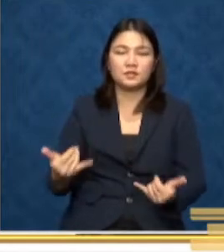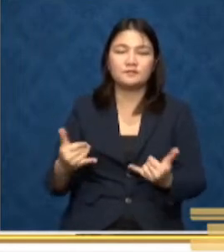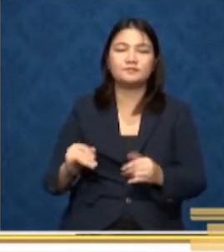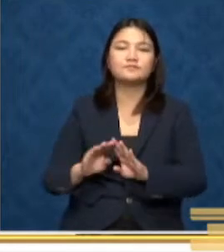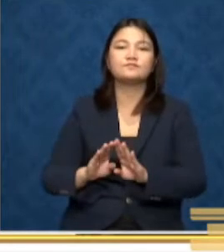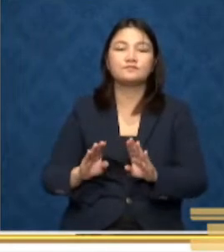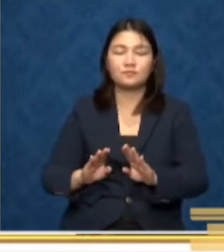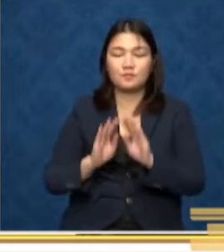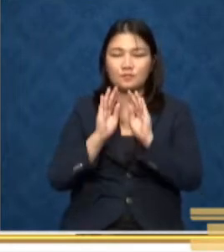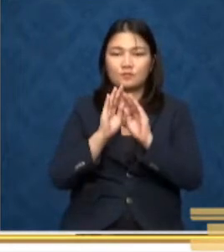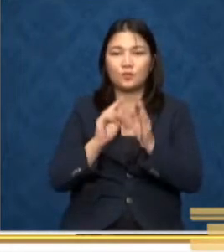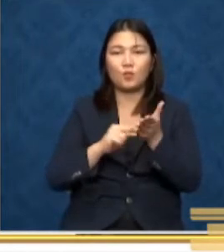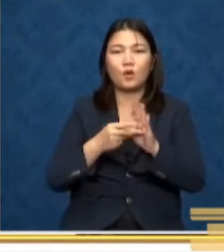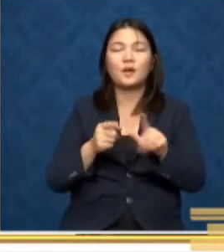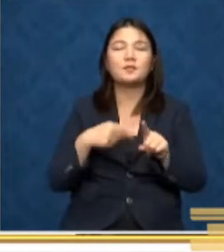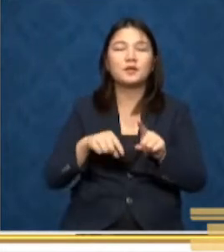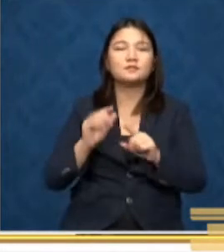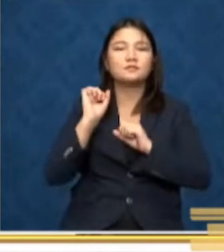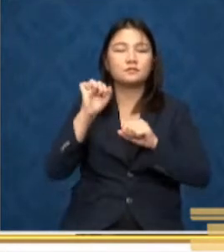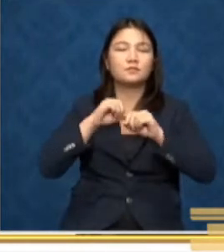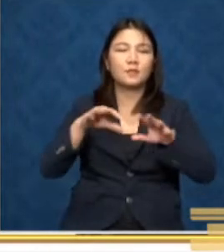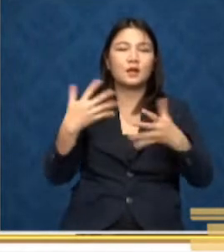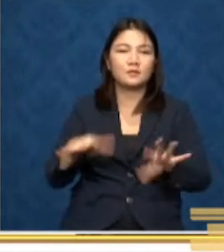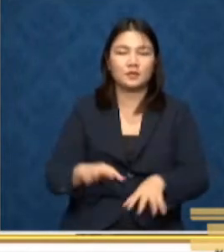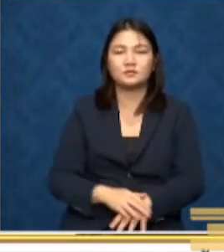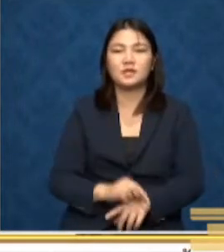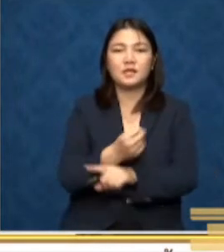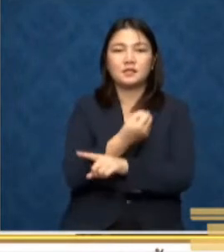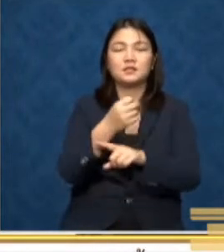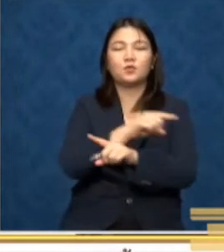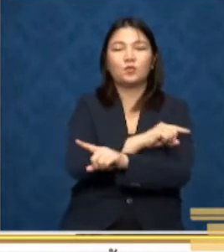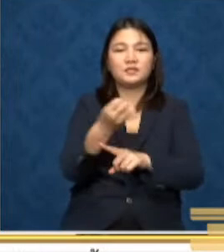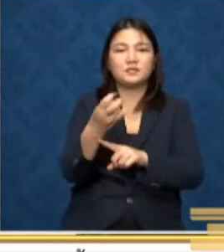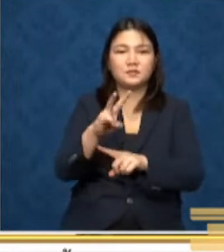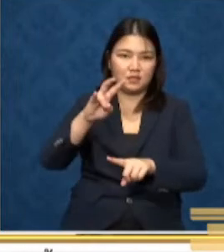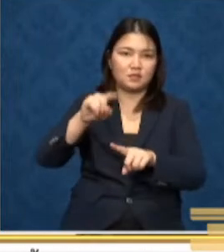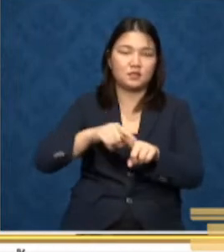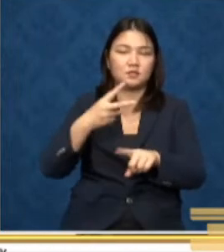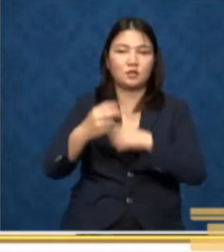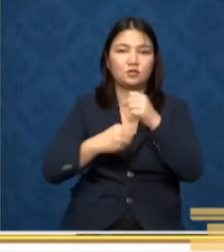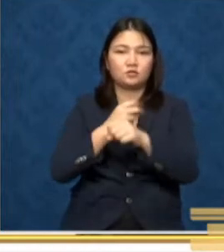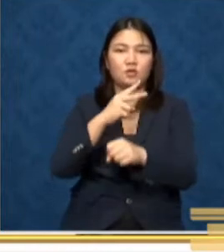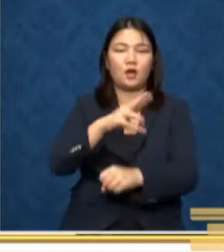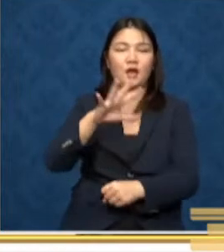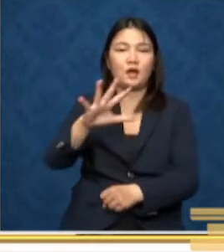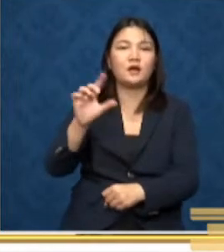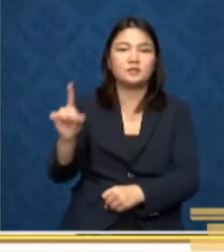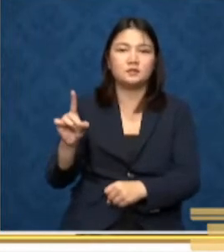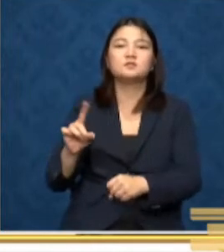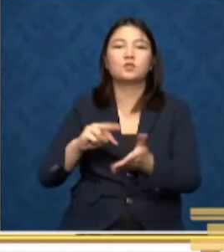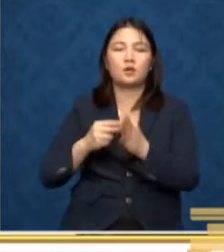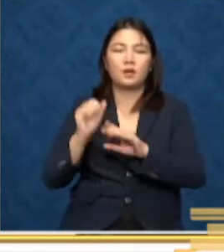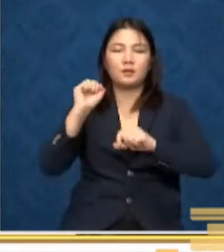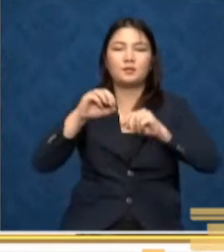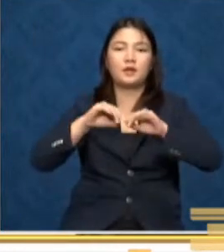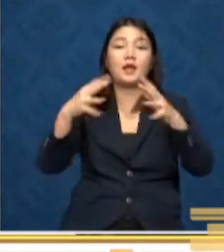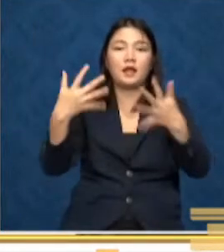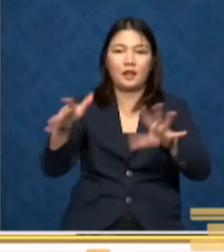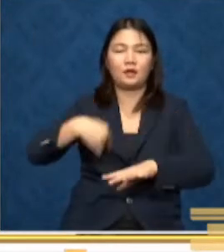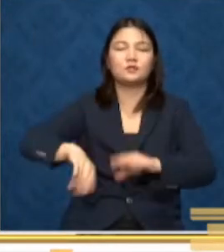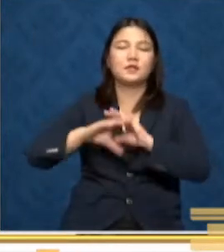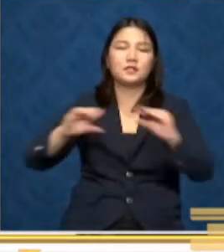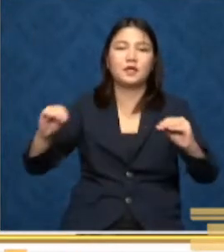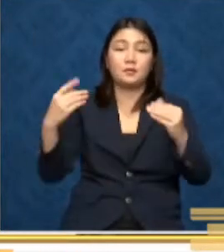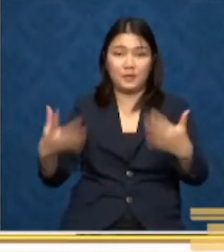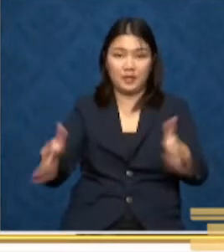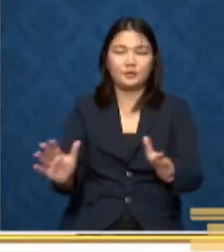ไปในวันที่17กุมภาพันธ์2551ค่ะแต่3จังหวัดชายแดนใต้นะคะปัจจุบันมีผู้เสียชีวิตถึง 7,520